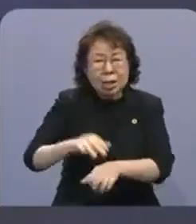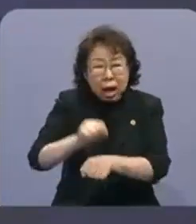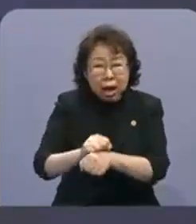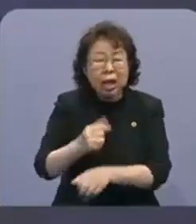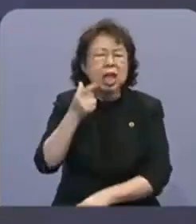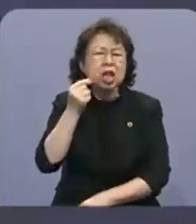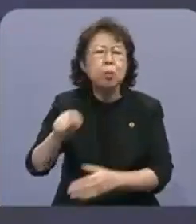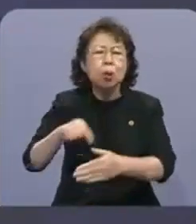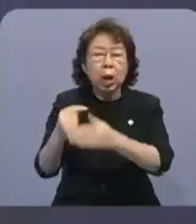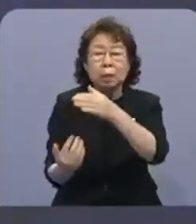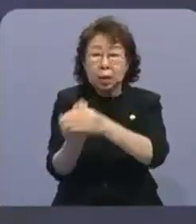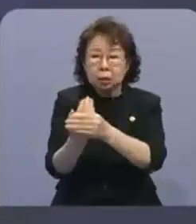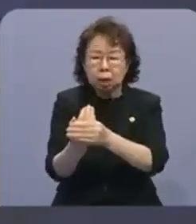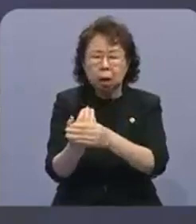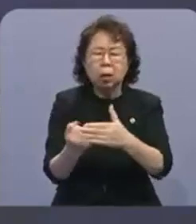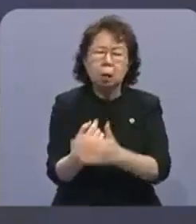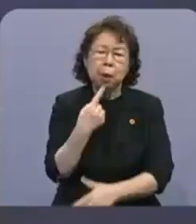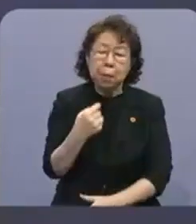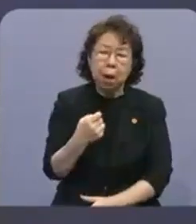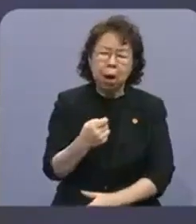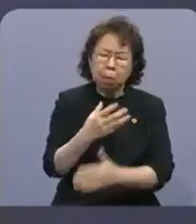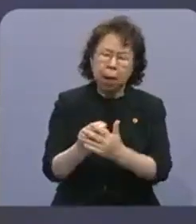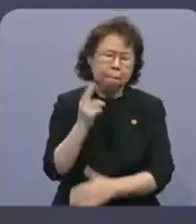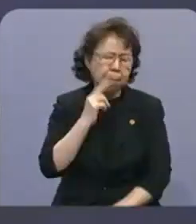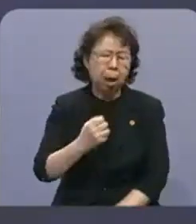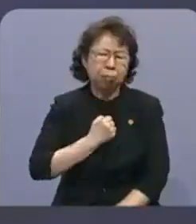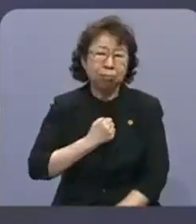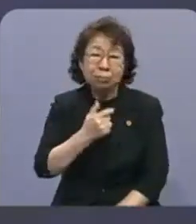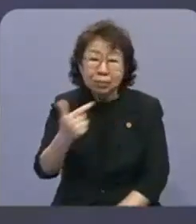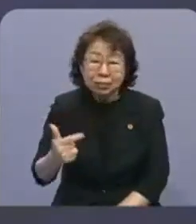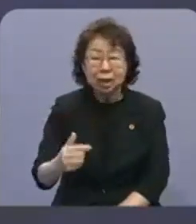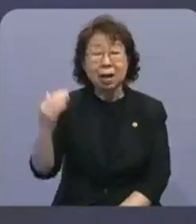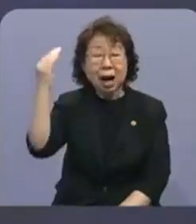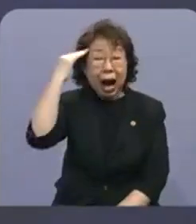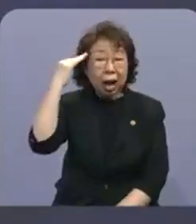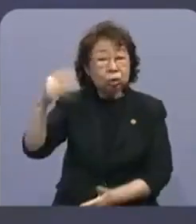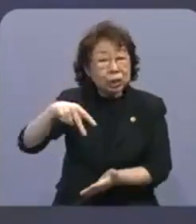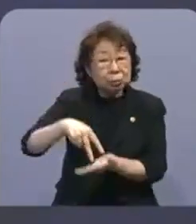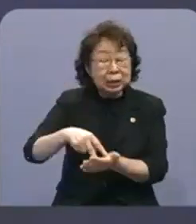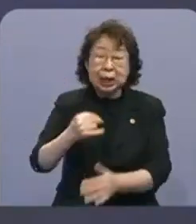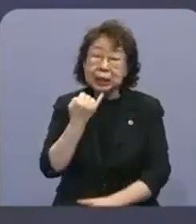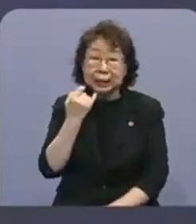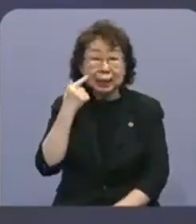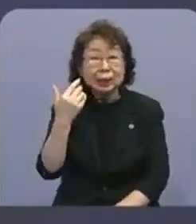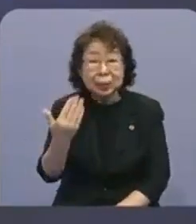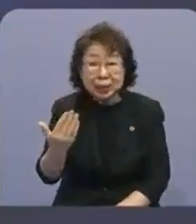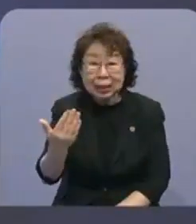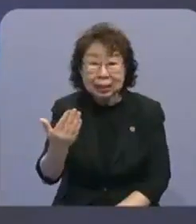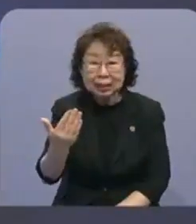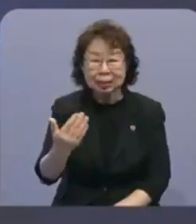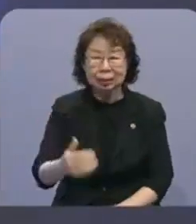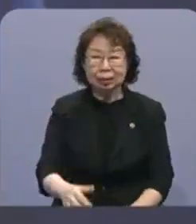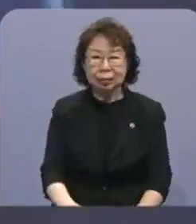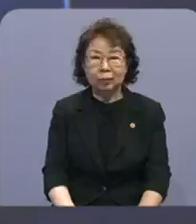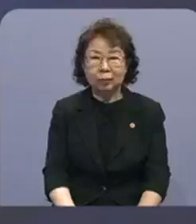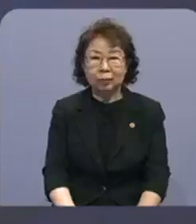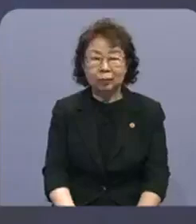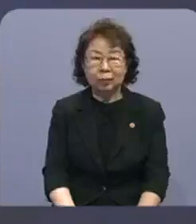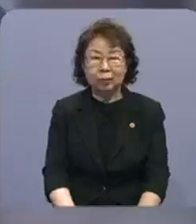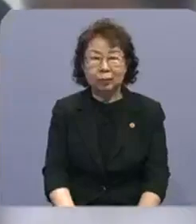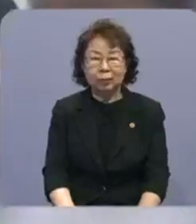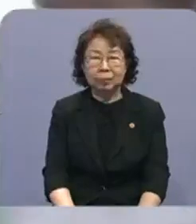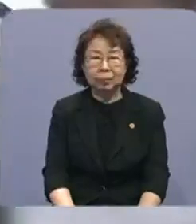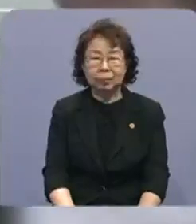일본에서 난 사고라 충격은 더 컸습니다 우리나라는 안심할 수 있는 상황 일까요 고도의 정민규 기자 입니다